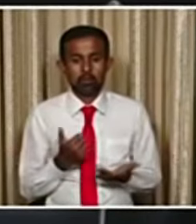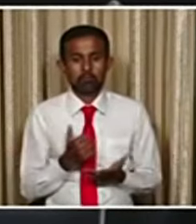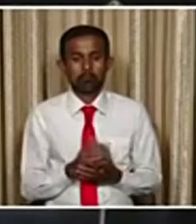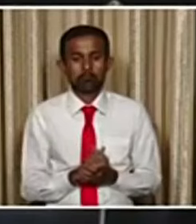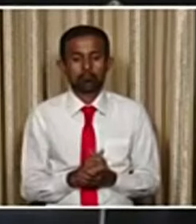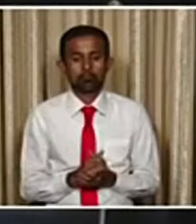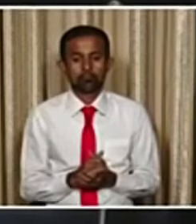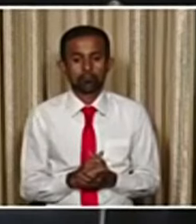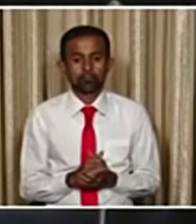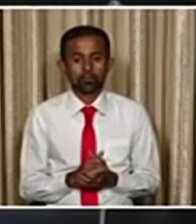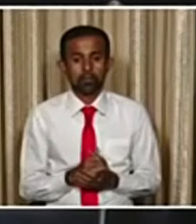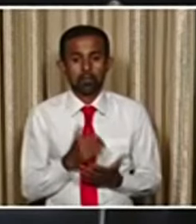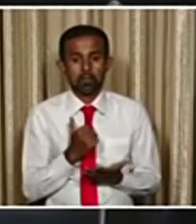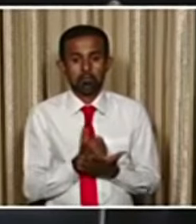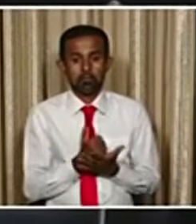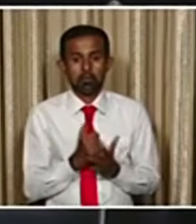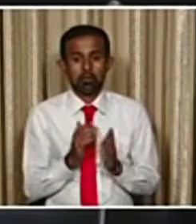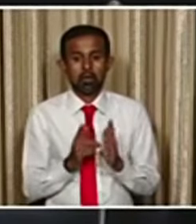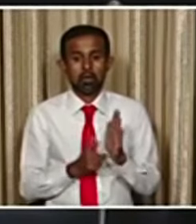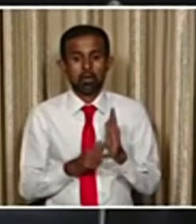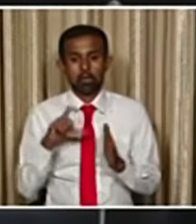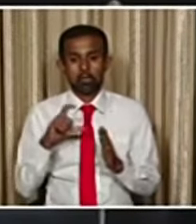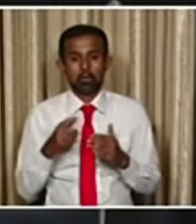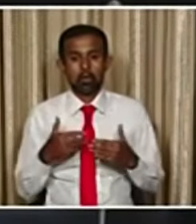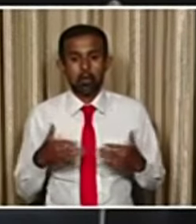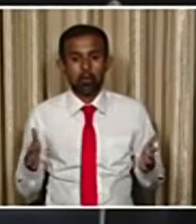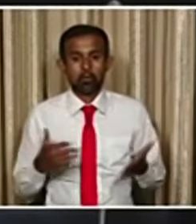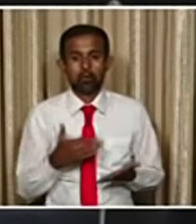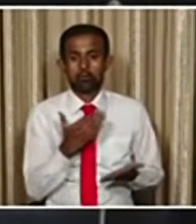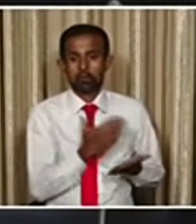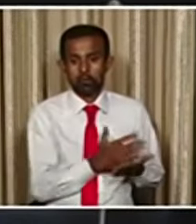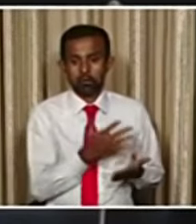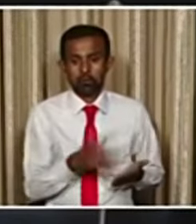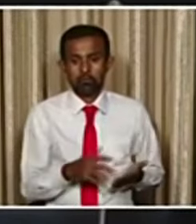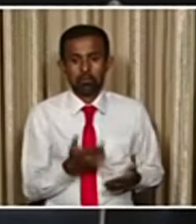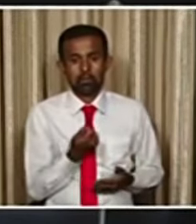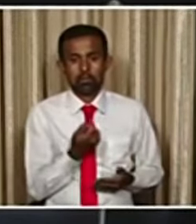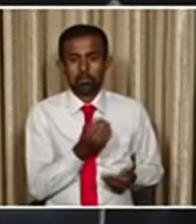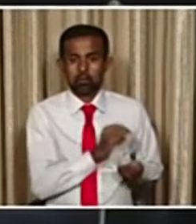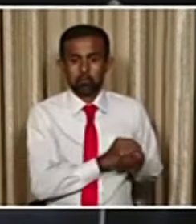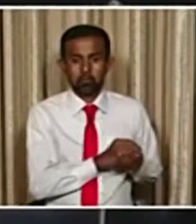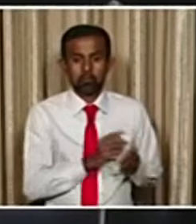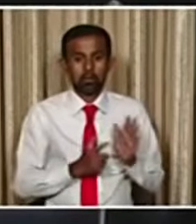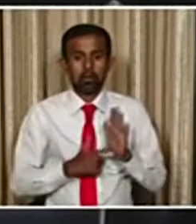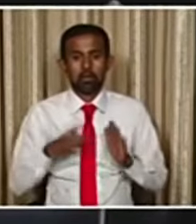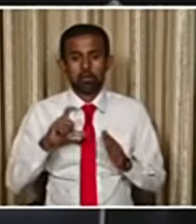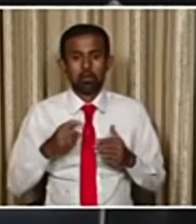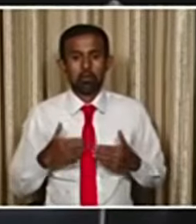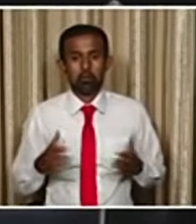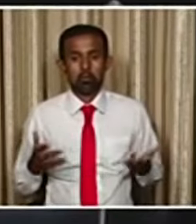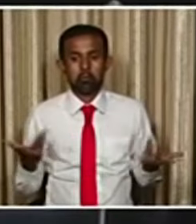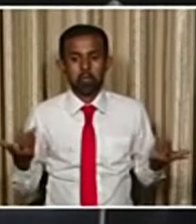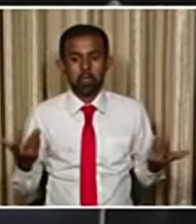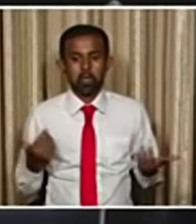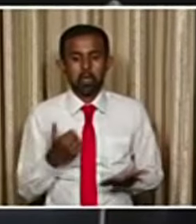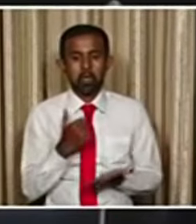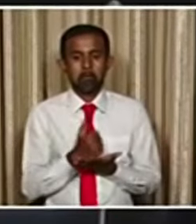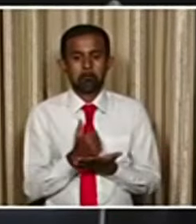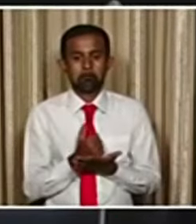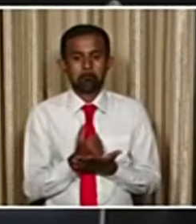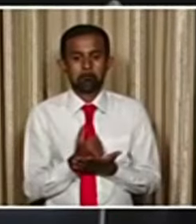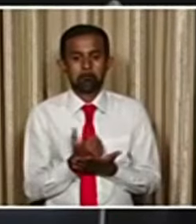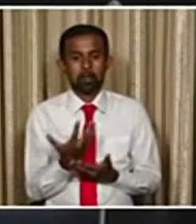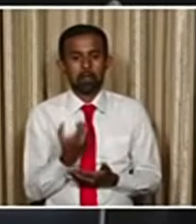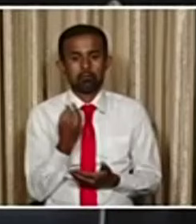බැංකුවලට. බැංකුවලින් LCR අරින එක නවත්තලා තිබුණේ. සල්ලි තිබුණත් LCR අරින්න විදියක් නැතුව තිබුණා. මොකද බැංකුවලින් ඒකට